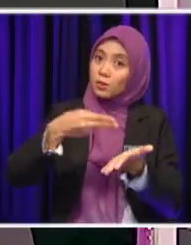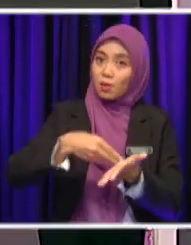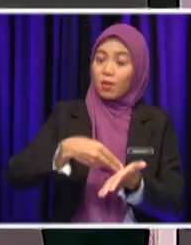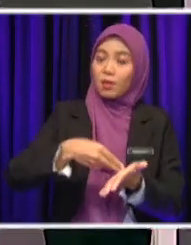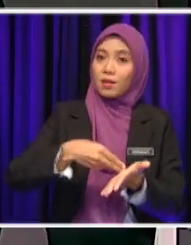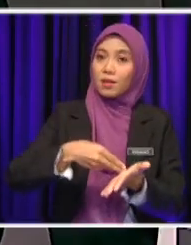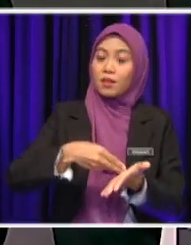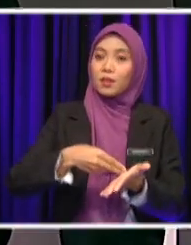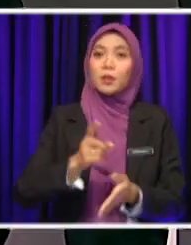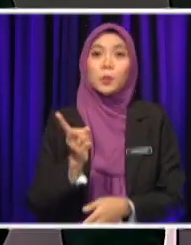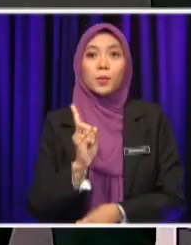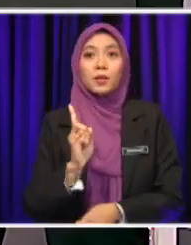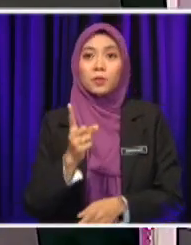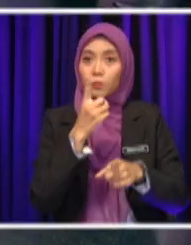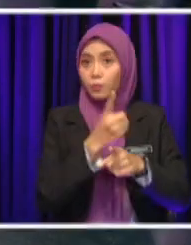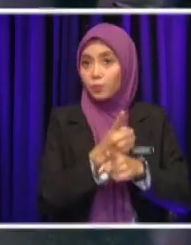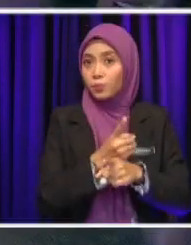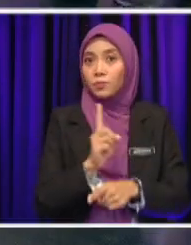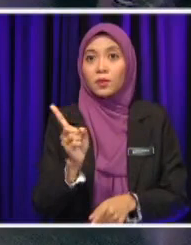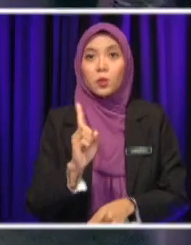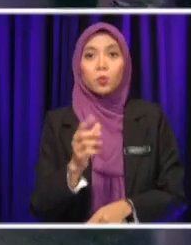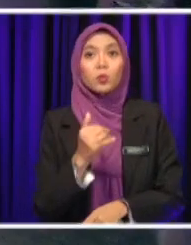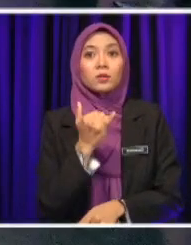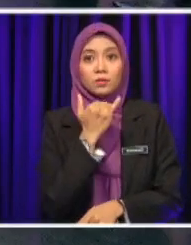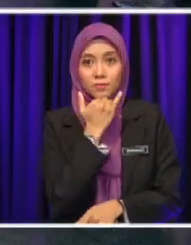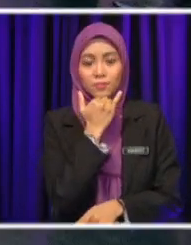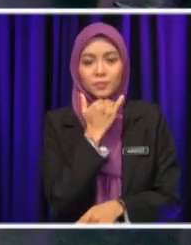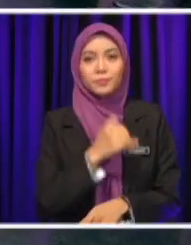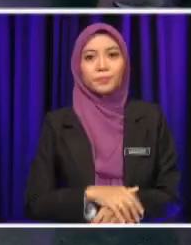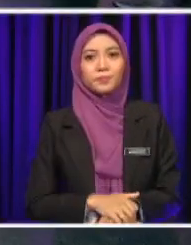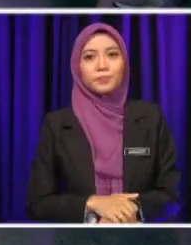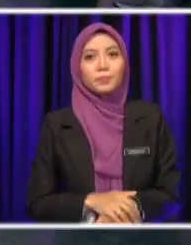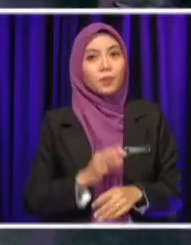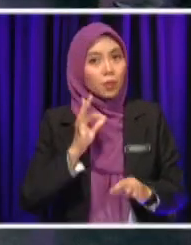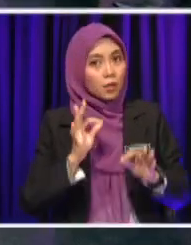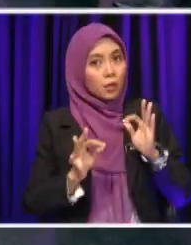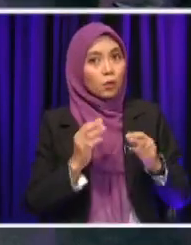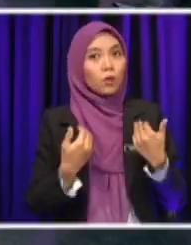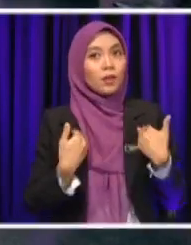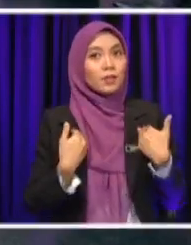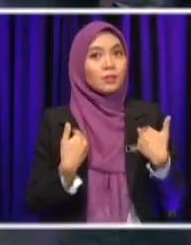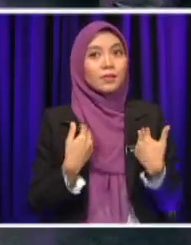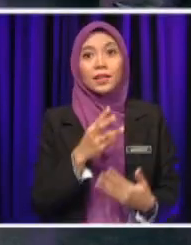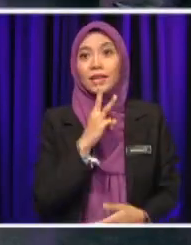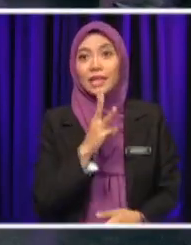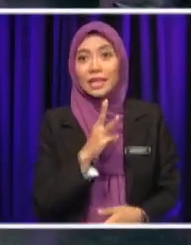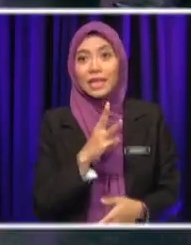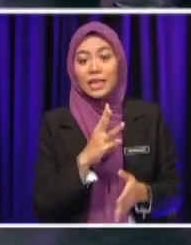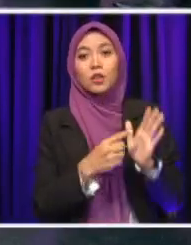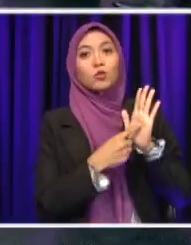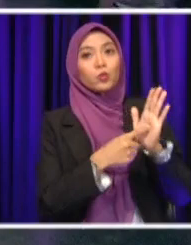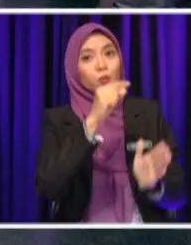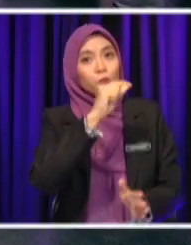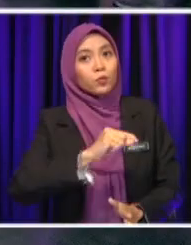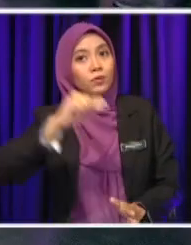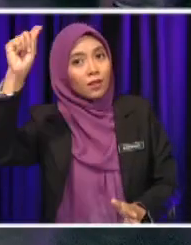tu. Kalau ada air, apa akan jadi, Aiman? Kalau ada air, cikgu, dia akan menunjukkan ikon right dekat situ. Menunjukkan air